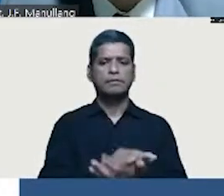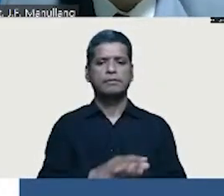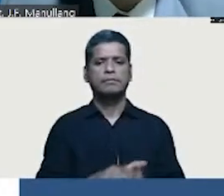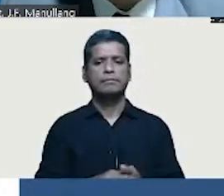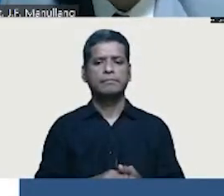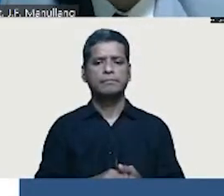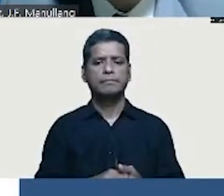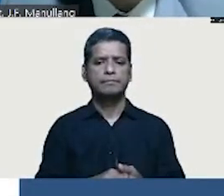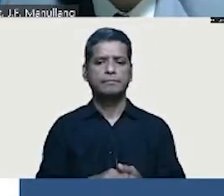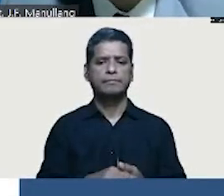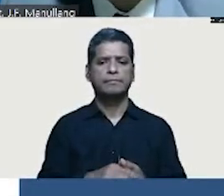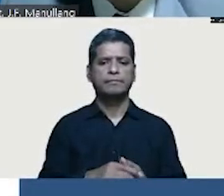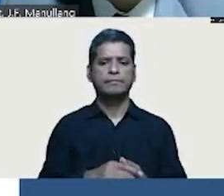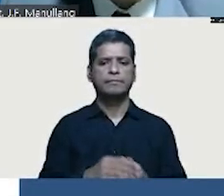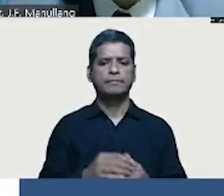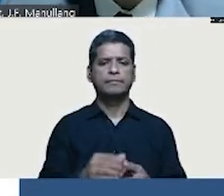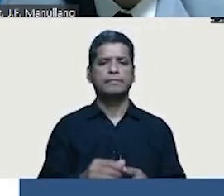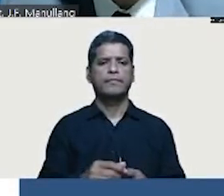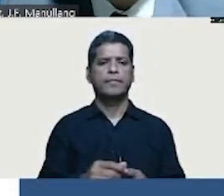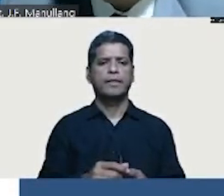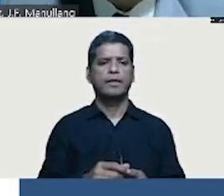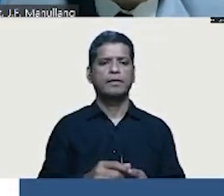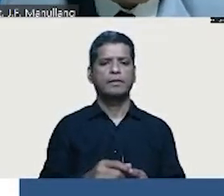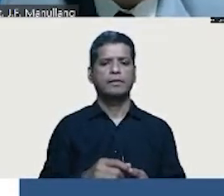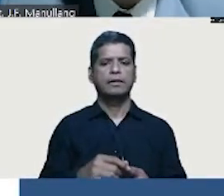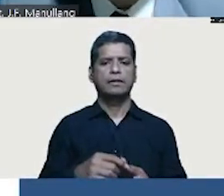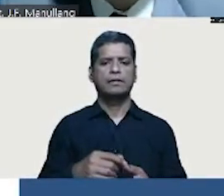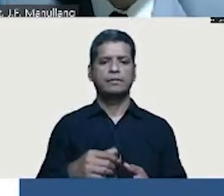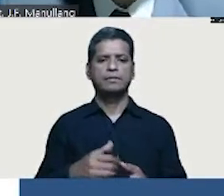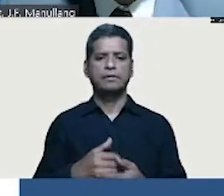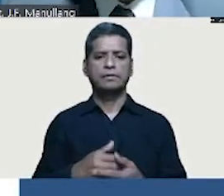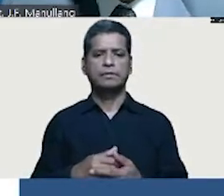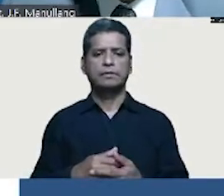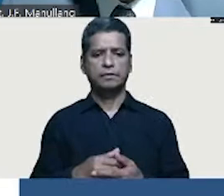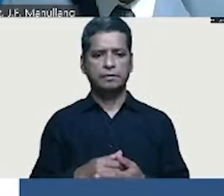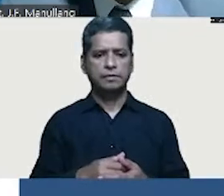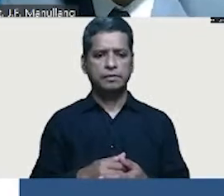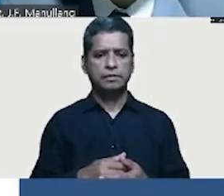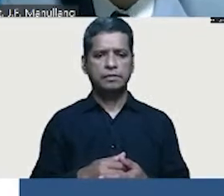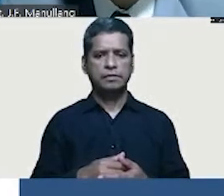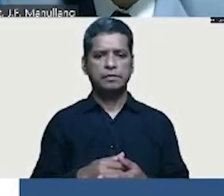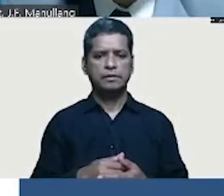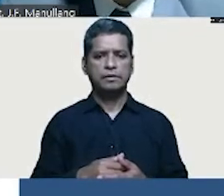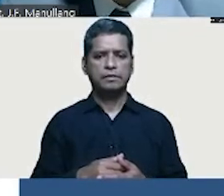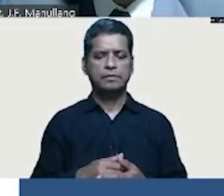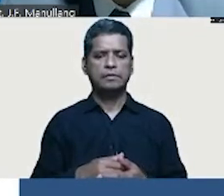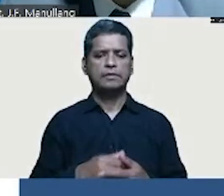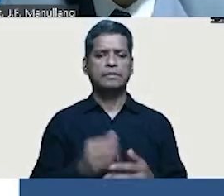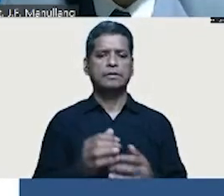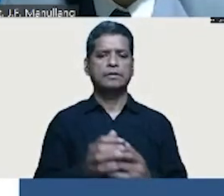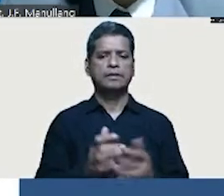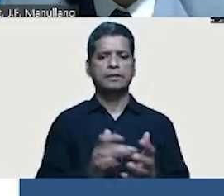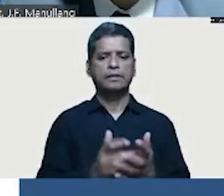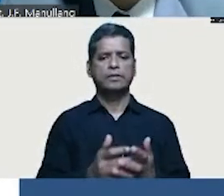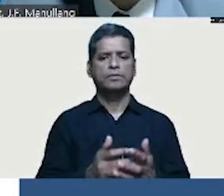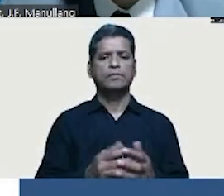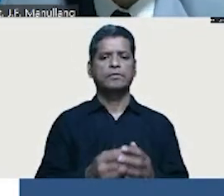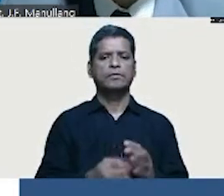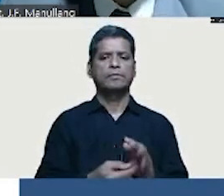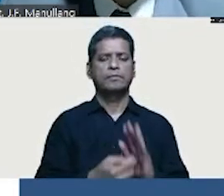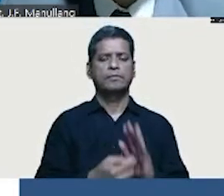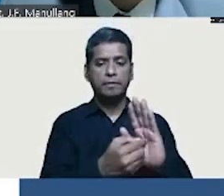nanti kepada Yohanes di pulau patmos apa yang kau dengar apa yang kau lihat Tuliskan dalam satu kitab dan Kirim kepada ketujuh Jemaat